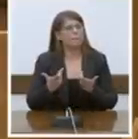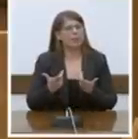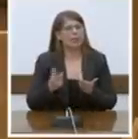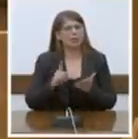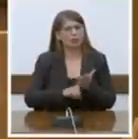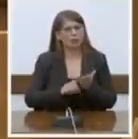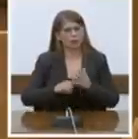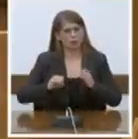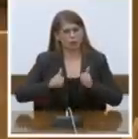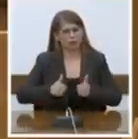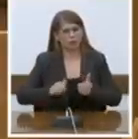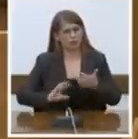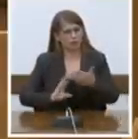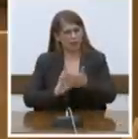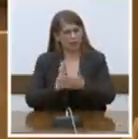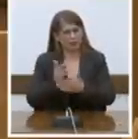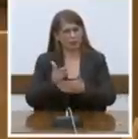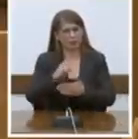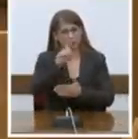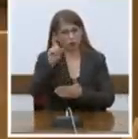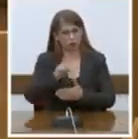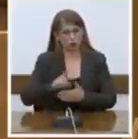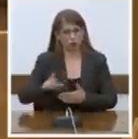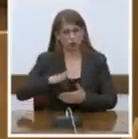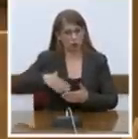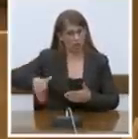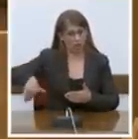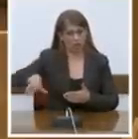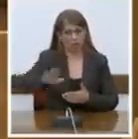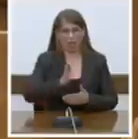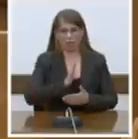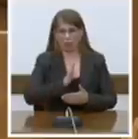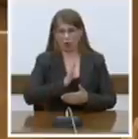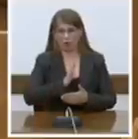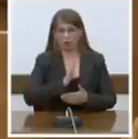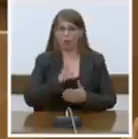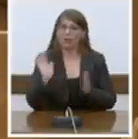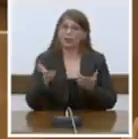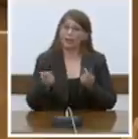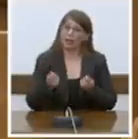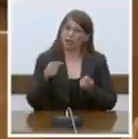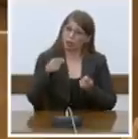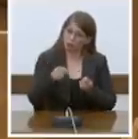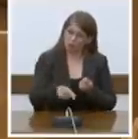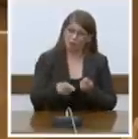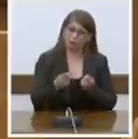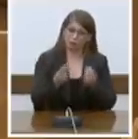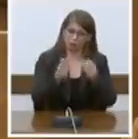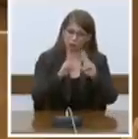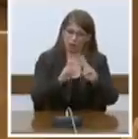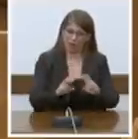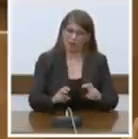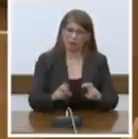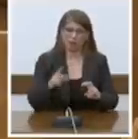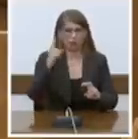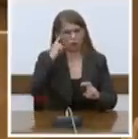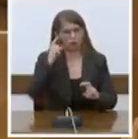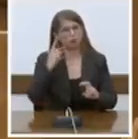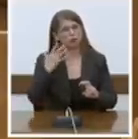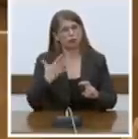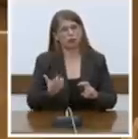πρωτοβουλίες βελτίωσαν την ζωή των ανθρώπων και αν κάνουμε έναν τέτοιο έλεγχο, νομίζω ότι θα είναι